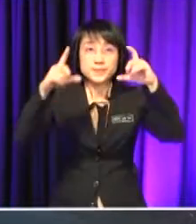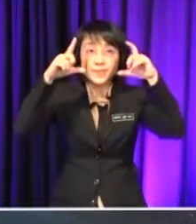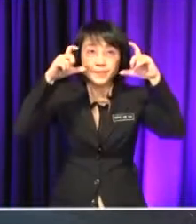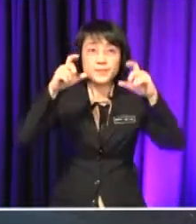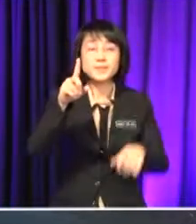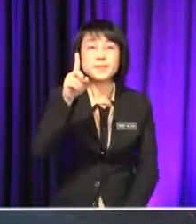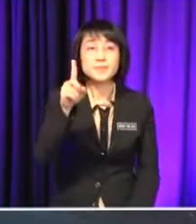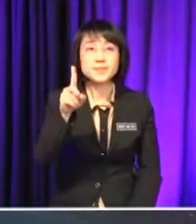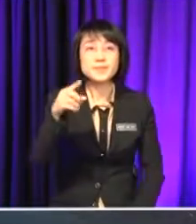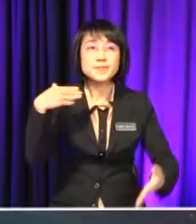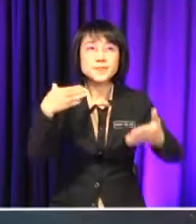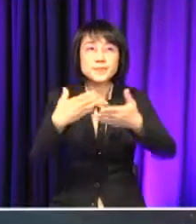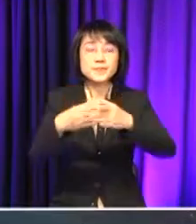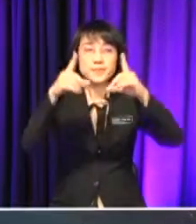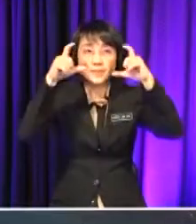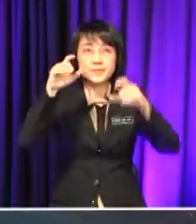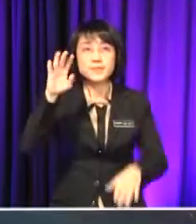dia? Ni apa ni?